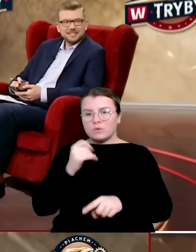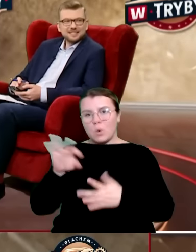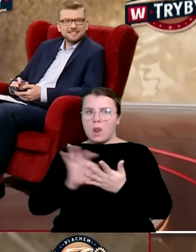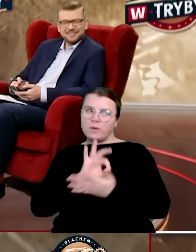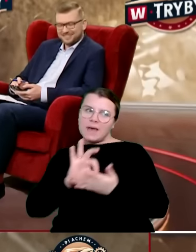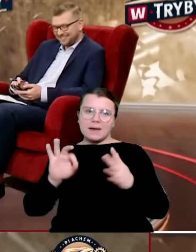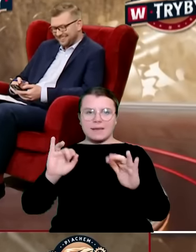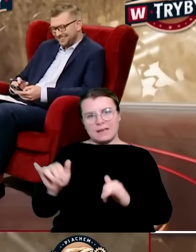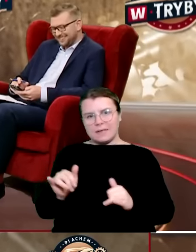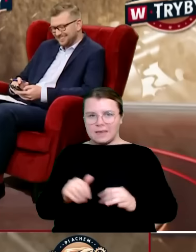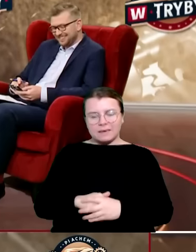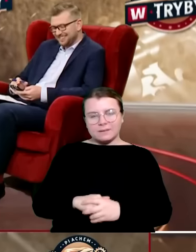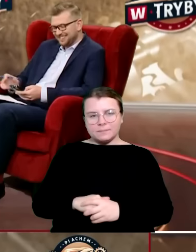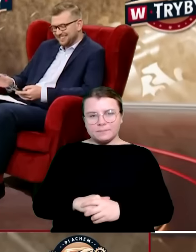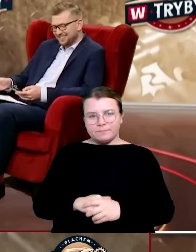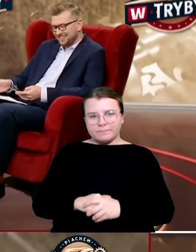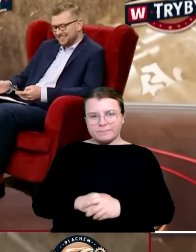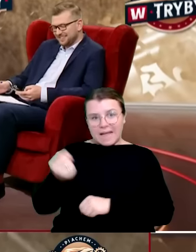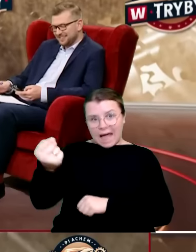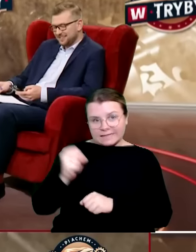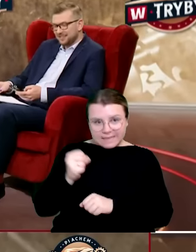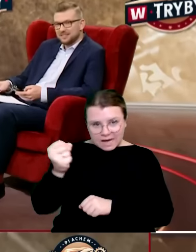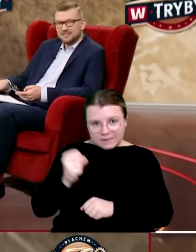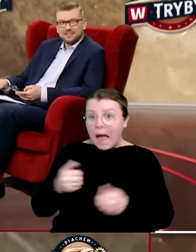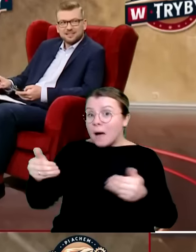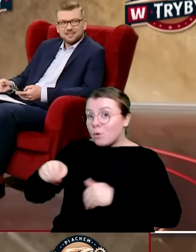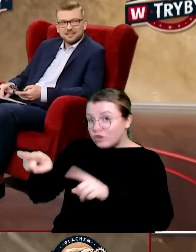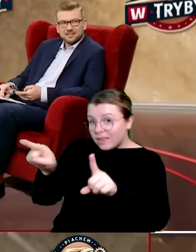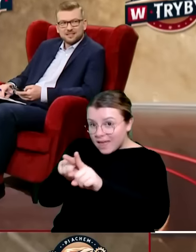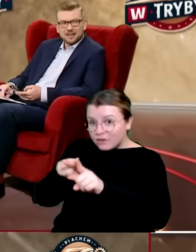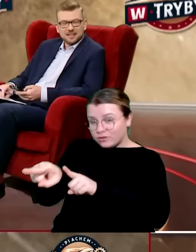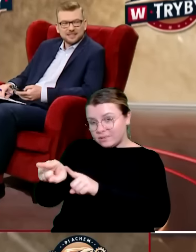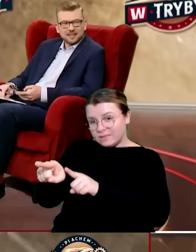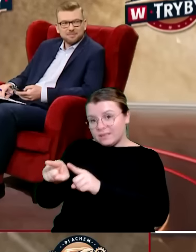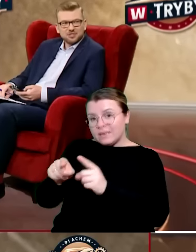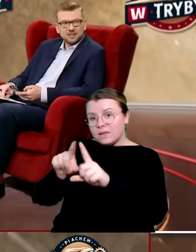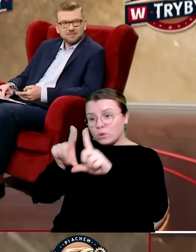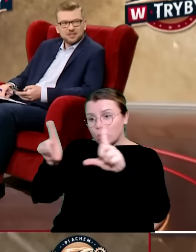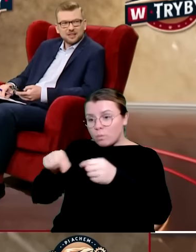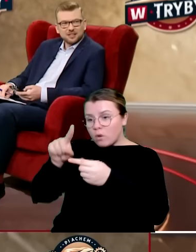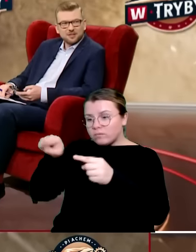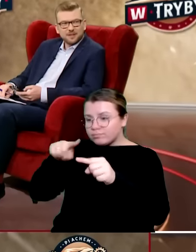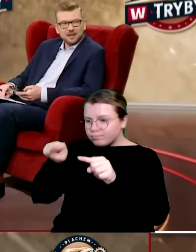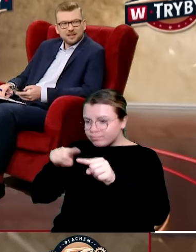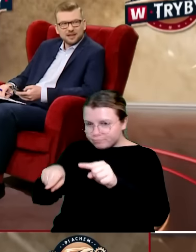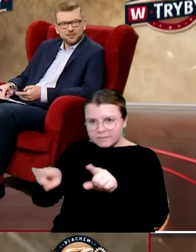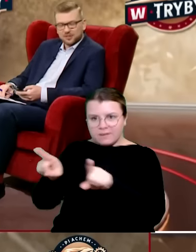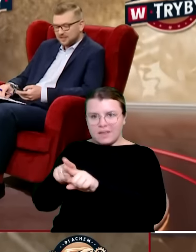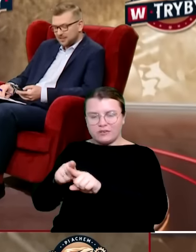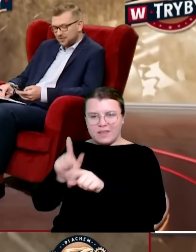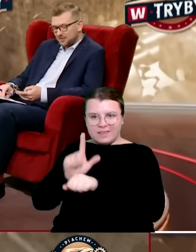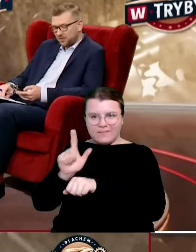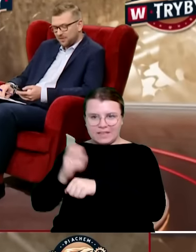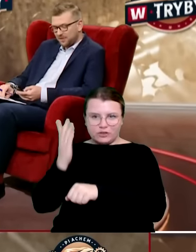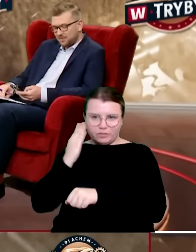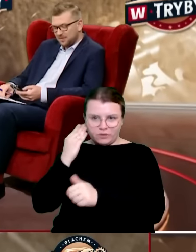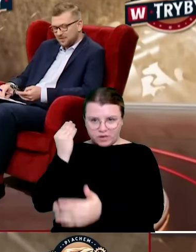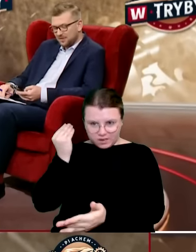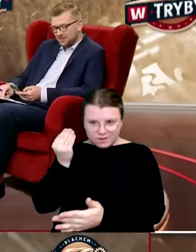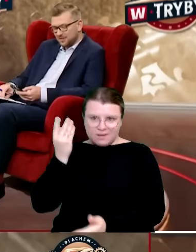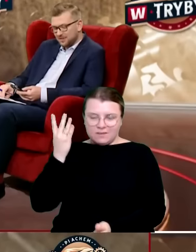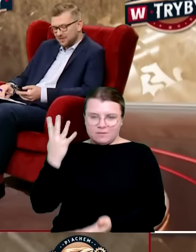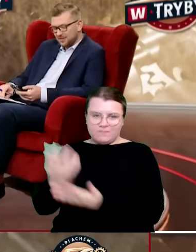już, wiesz, słuchaj, to ty może też wypełni kupon i wygrasz 12 mieszkań. A jest takie jakaś nowa gra w totalizatorze